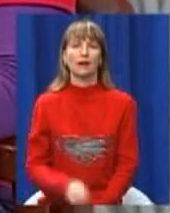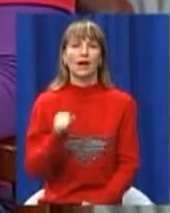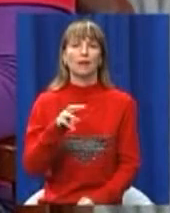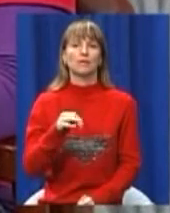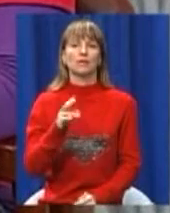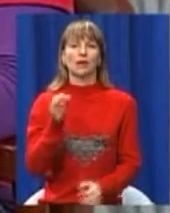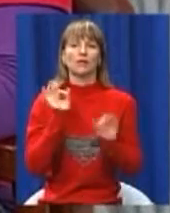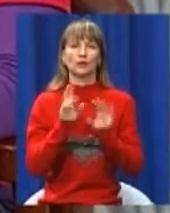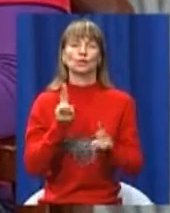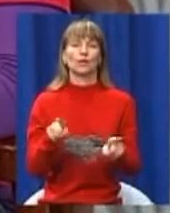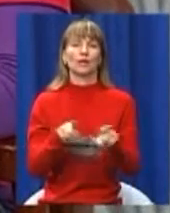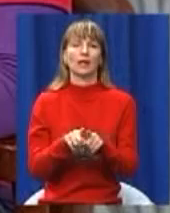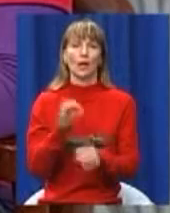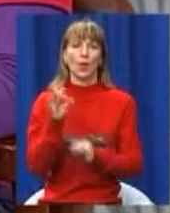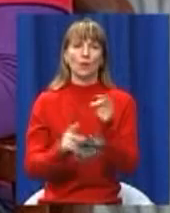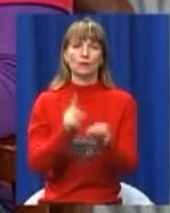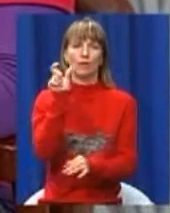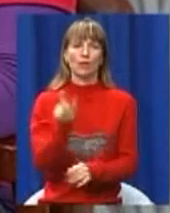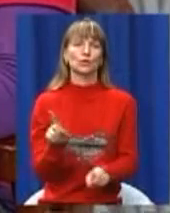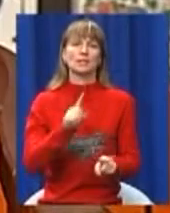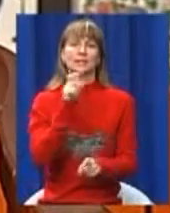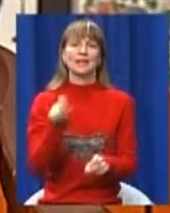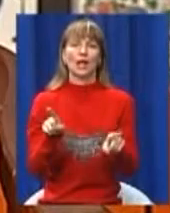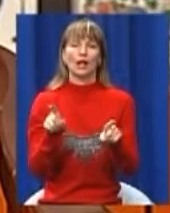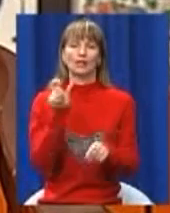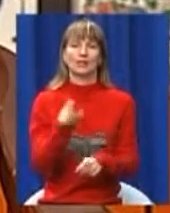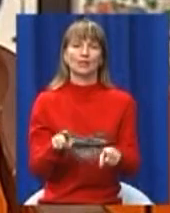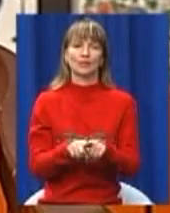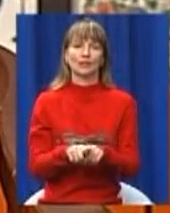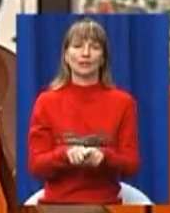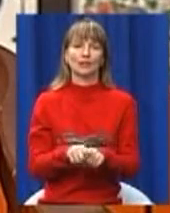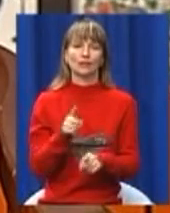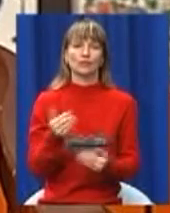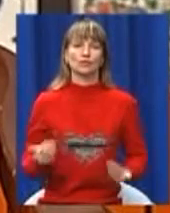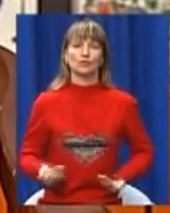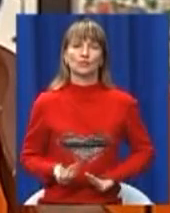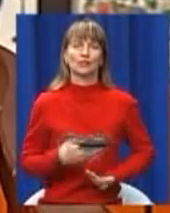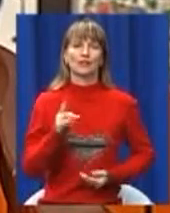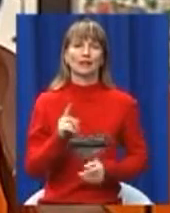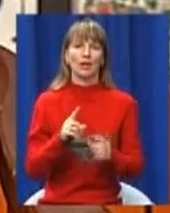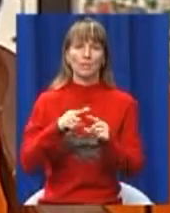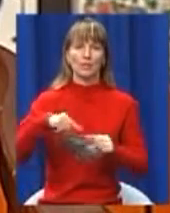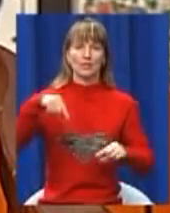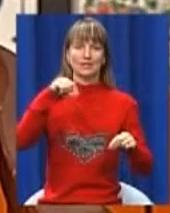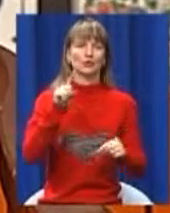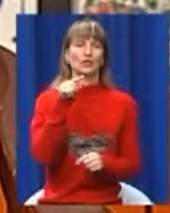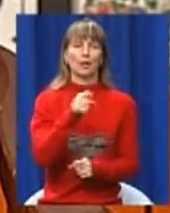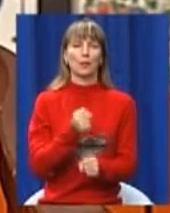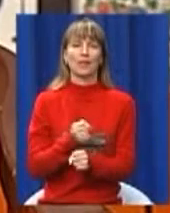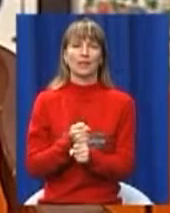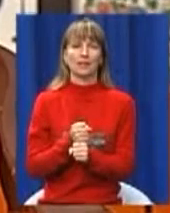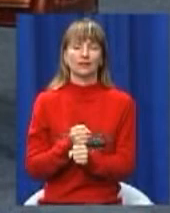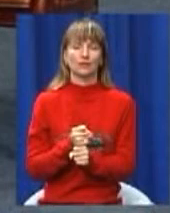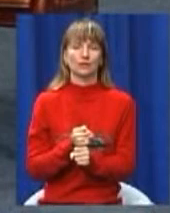Алінка, розкажи, хто такі космонавти і що це за люди такі? Космонавти живуть на Місяці. А що вони там роблять? Вони